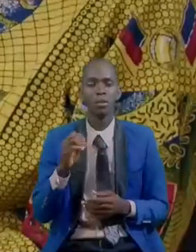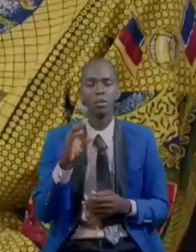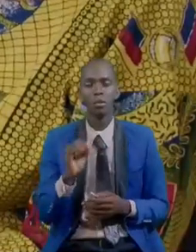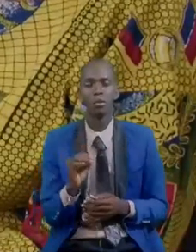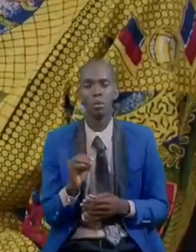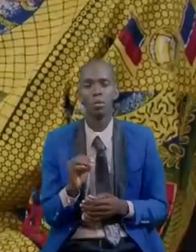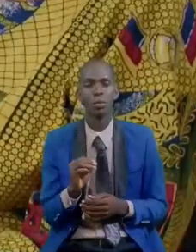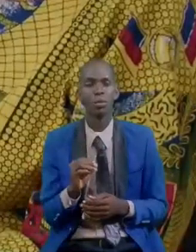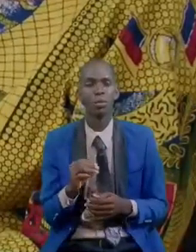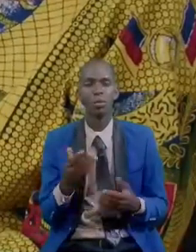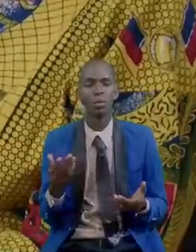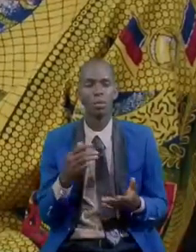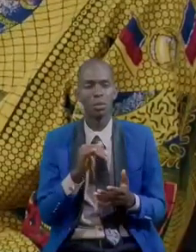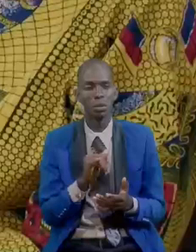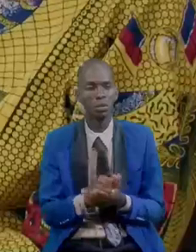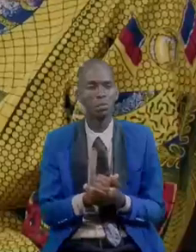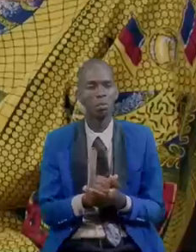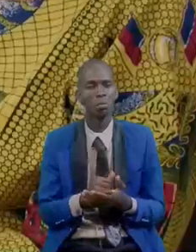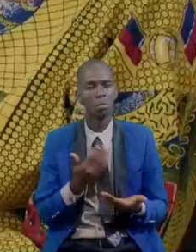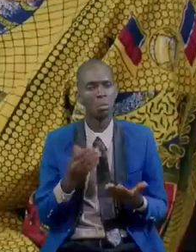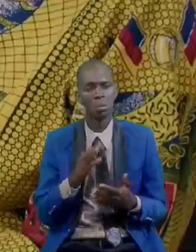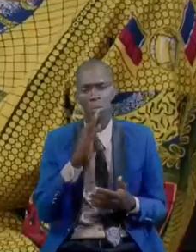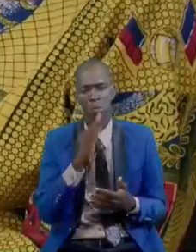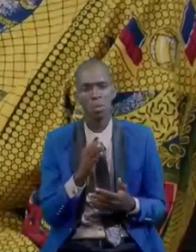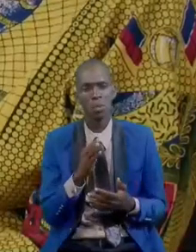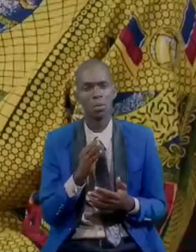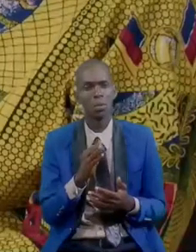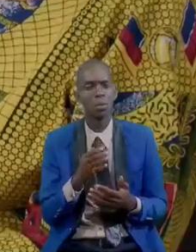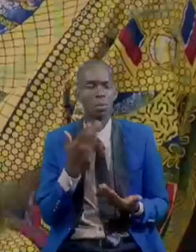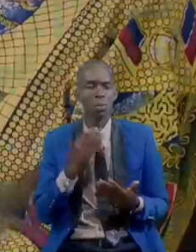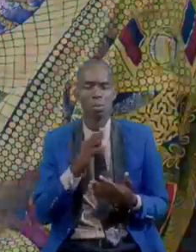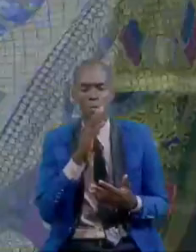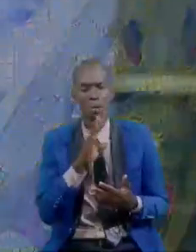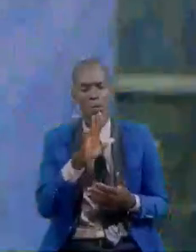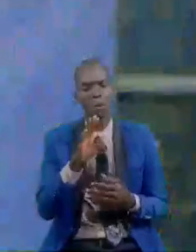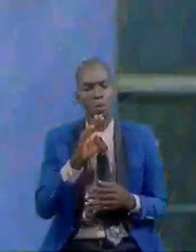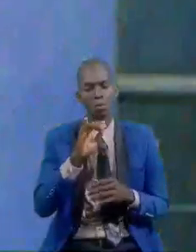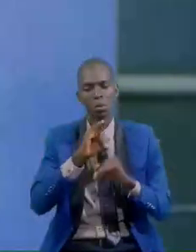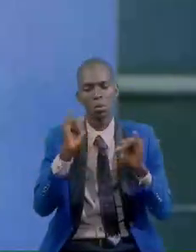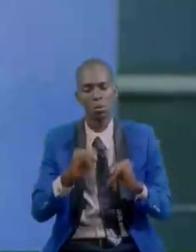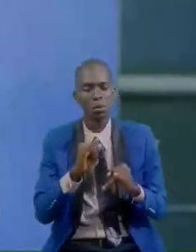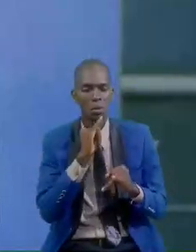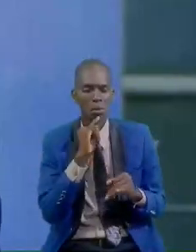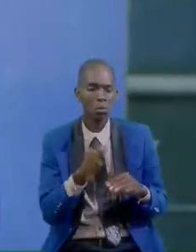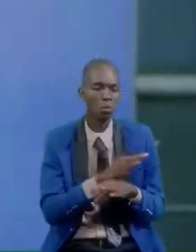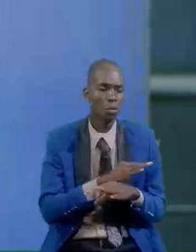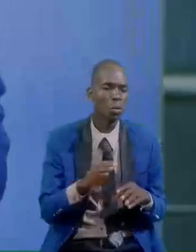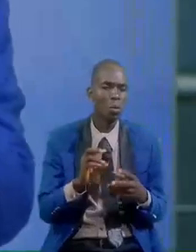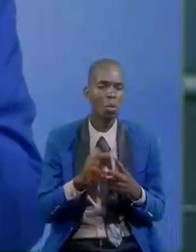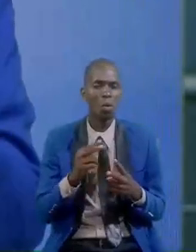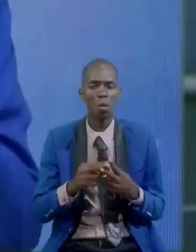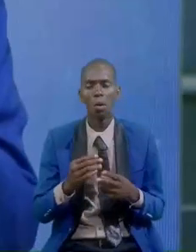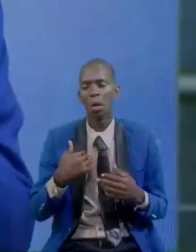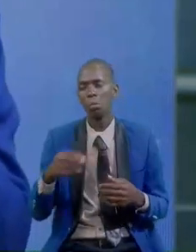Alors, il a dit les dieux, peut-être qu'il pense, peut-être qu'il poursuit, ou bien il est